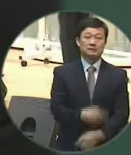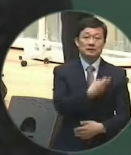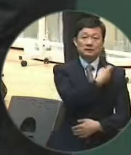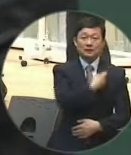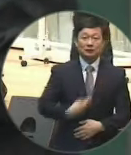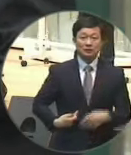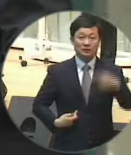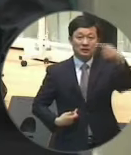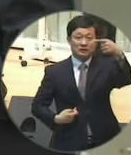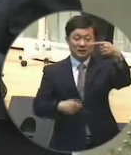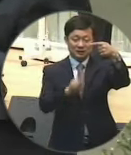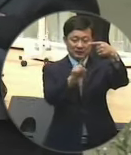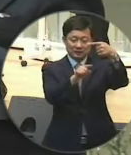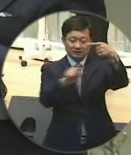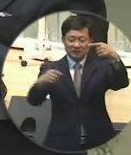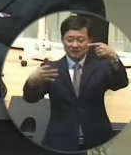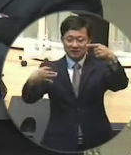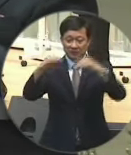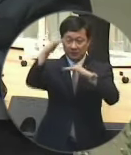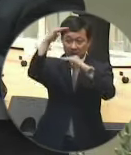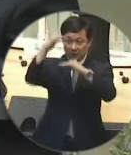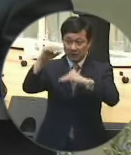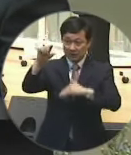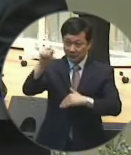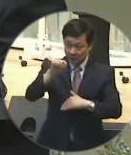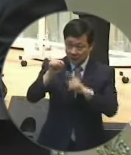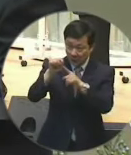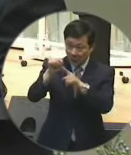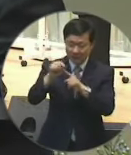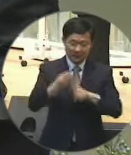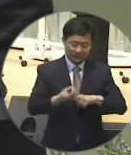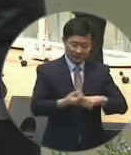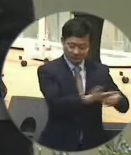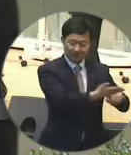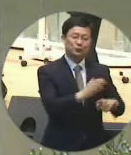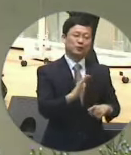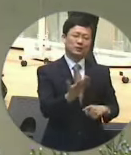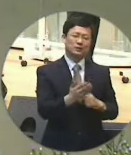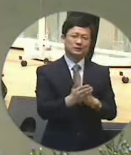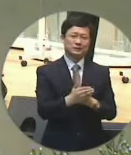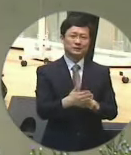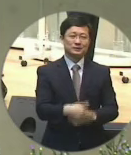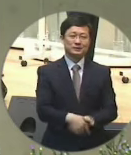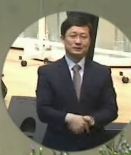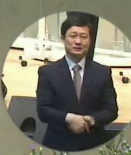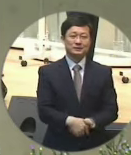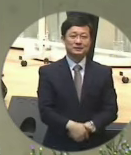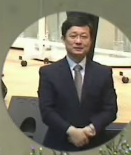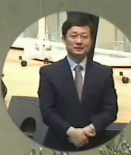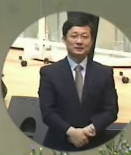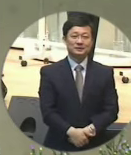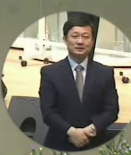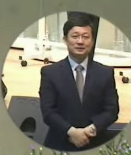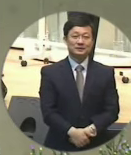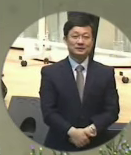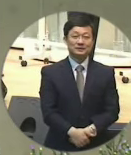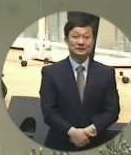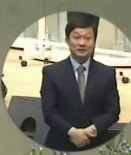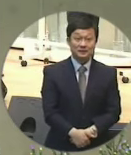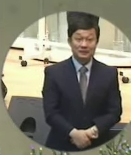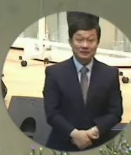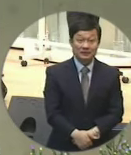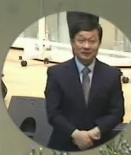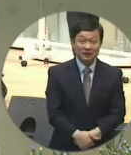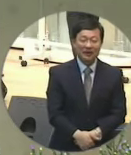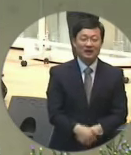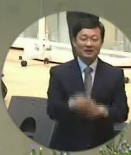뭘 전달합니까? What should we relay? 아주 쉽습니다. It's very easy. 예수님께서 전하신 마지막 강단 메시지